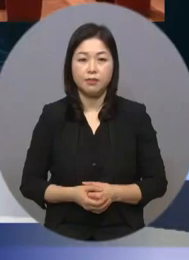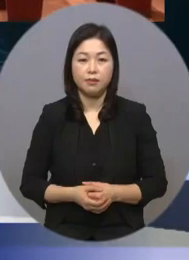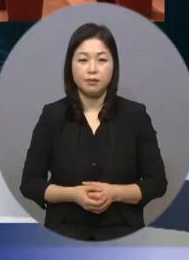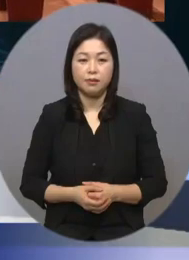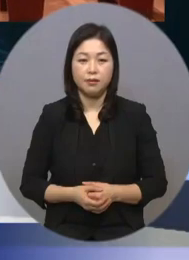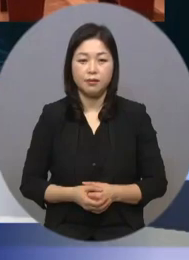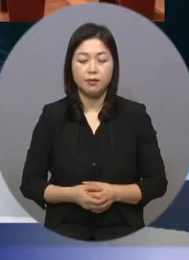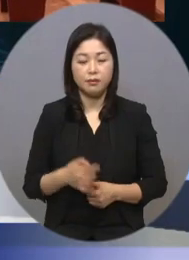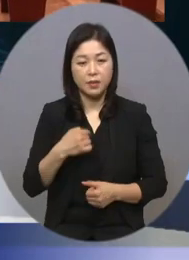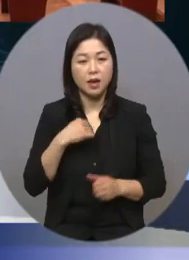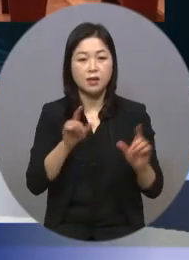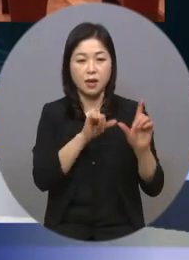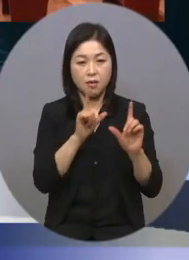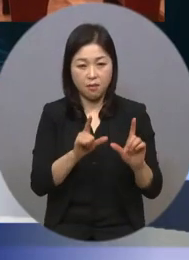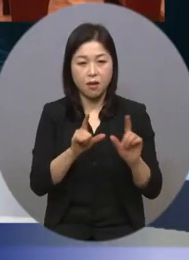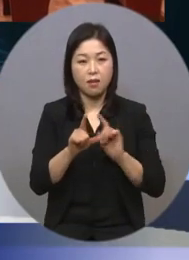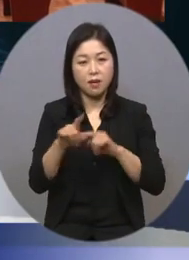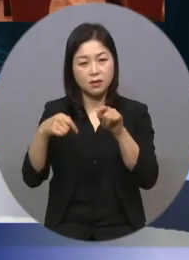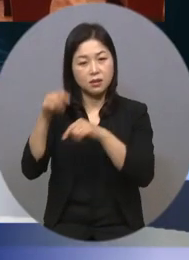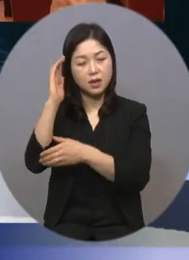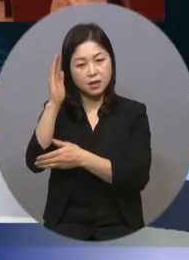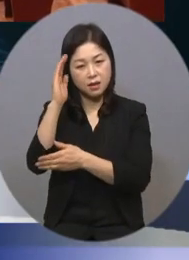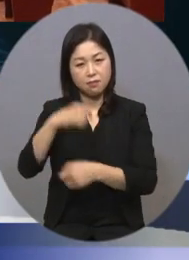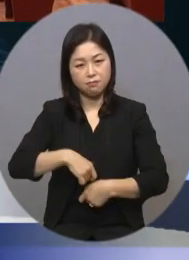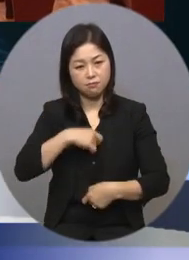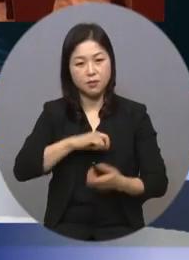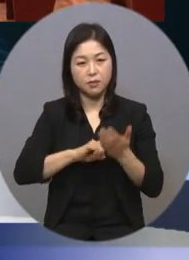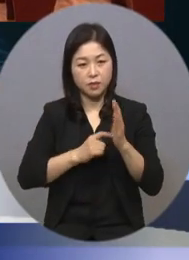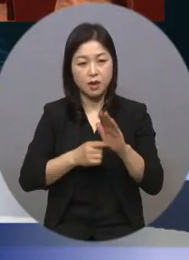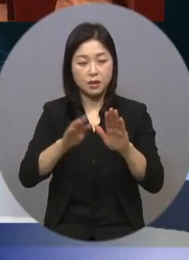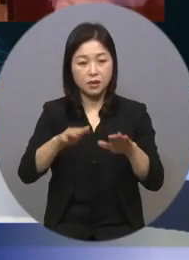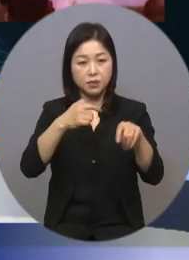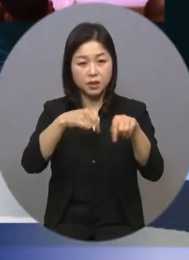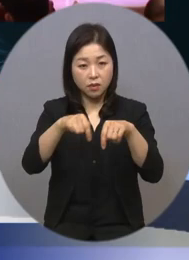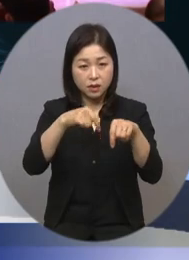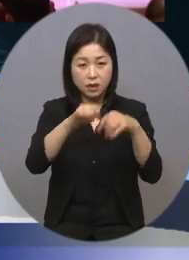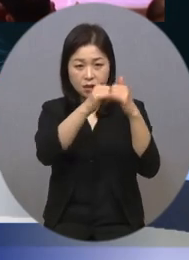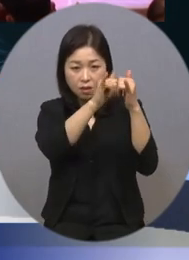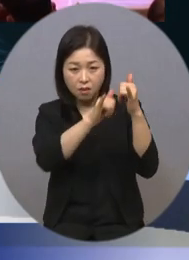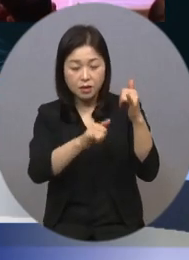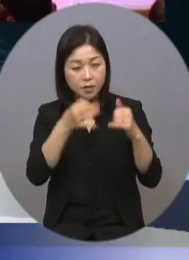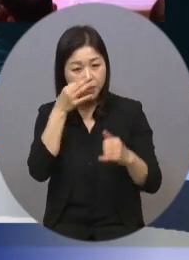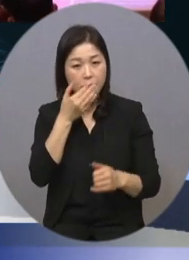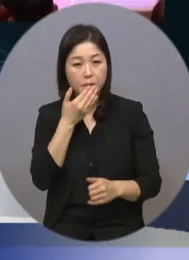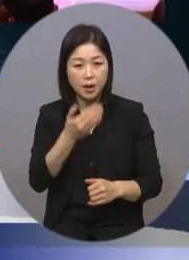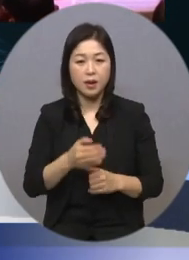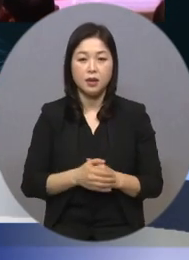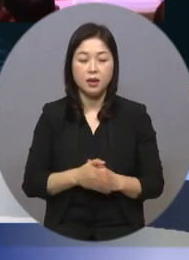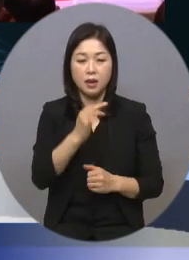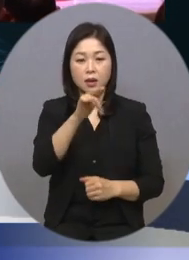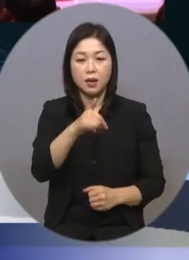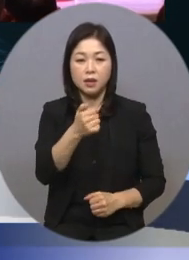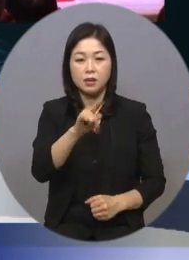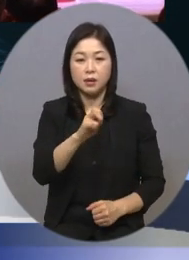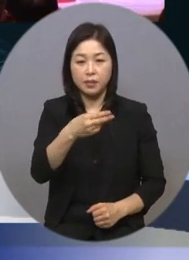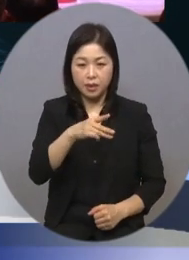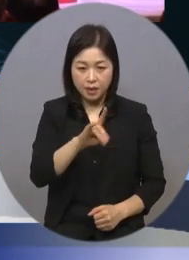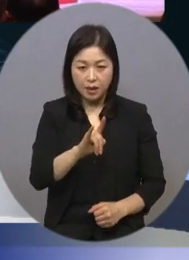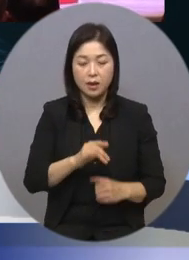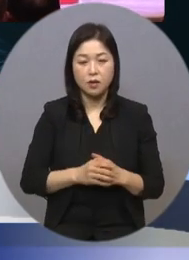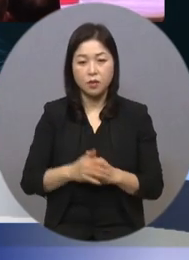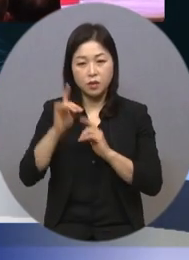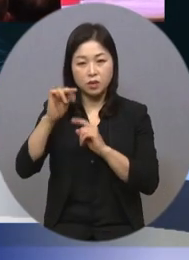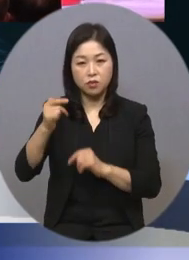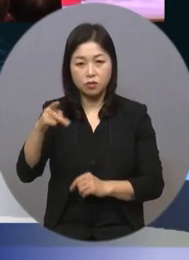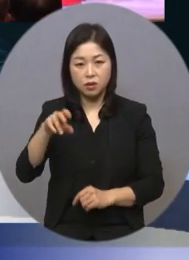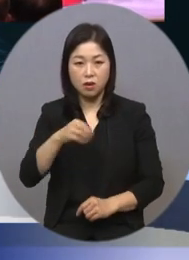자신의 삶과 정계 이야기를 진솔하게 불어 내 현대 정치 일대기를 엿볼 수 있는 고방 남캐 씨와 이순용